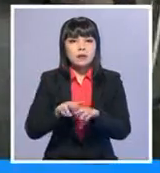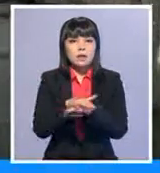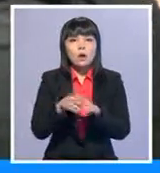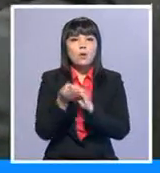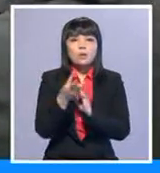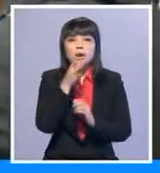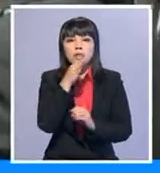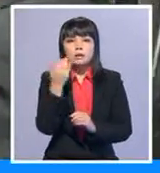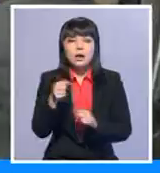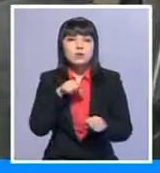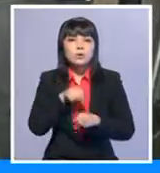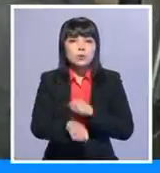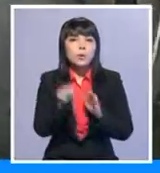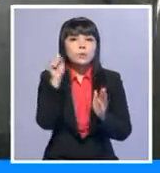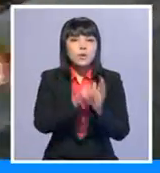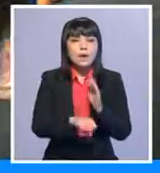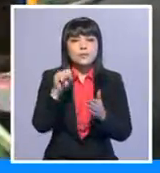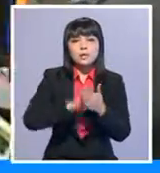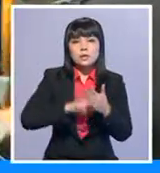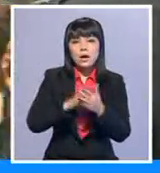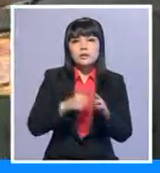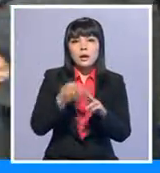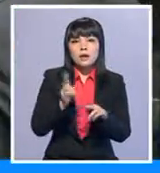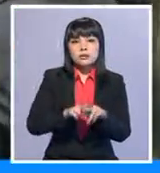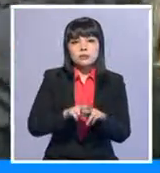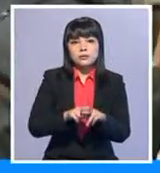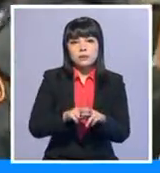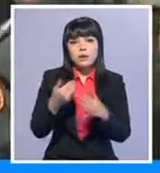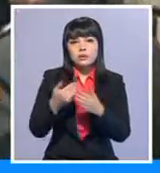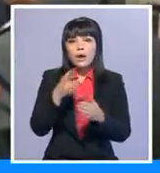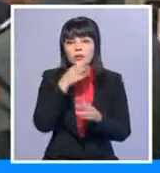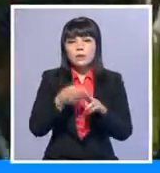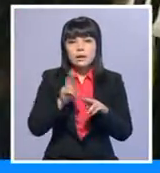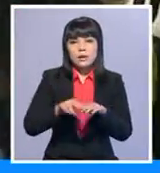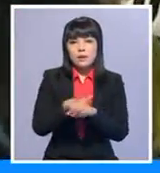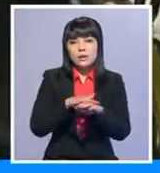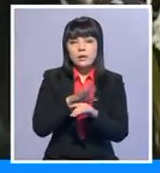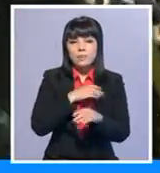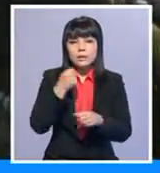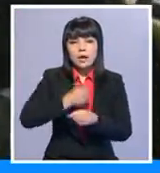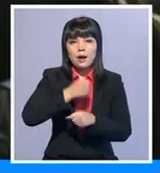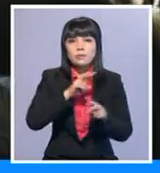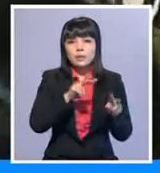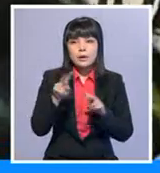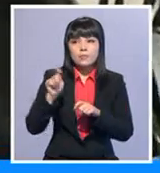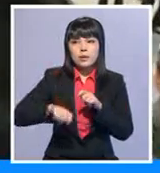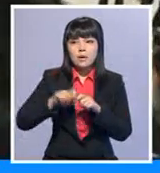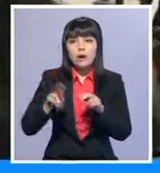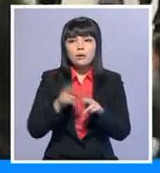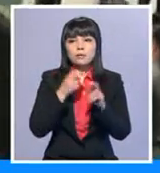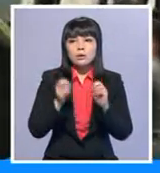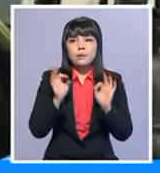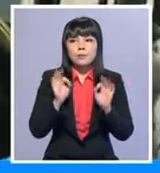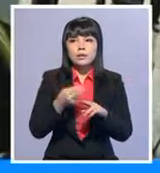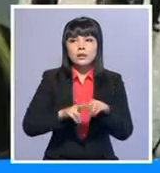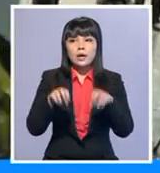13 жастағы қыздың зорланып өлтірілуі себеп. Осыдан кейін ел билігі қатаң шараларды қолданып, әйел затының қауіпсіздігі үшін